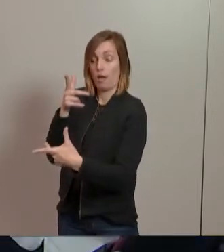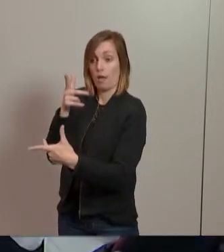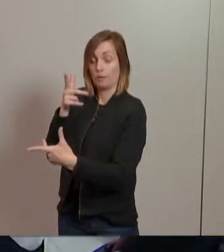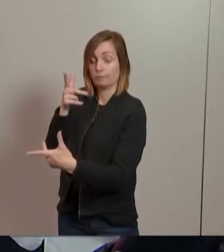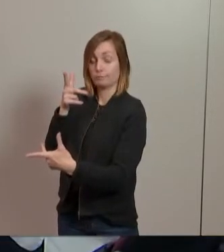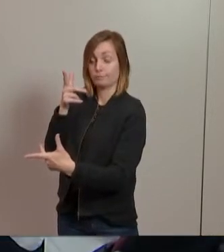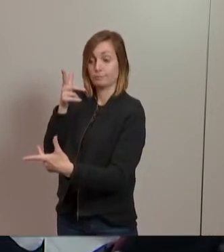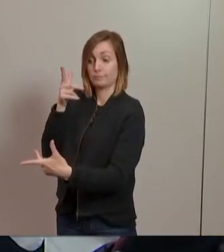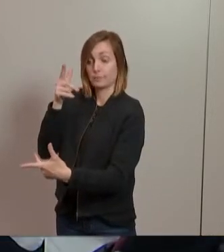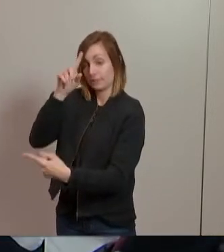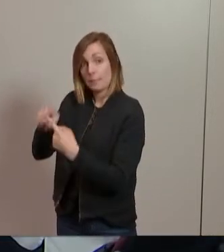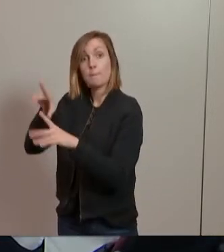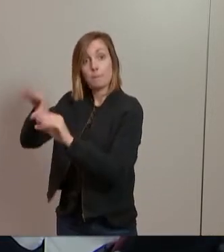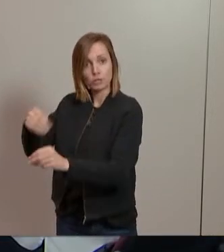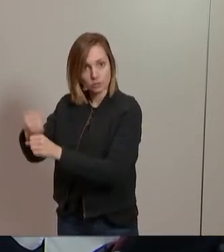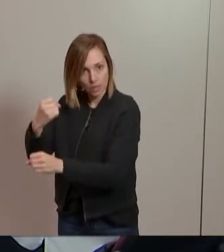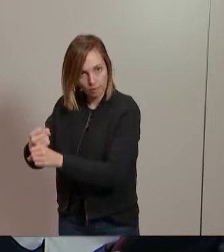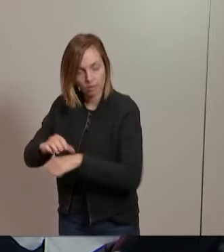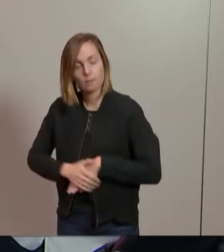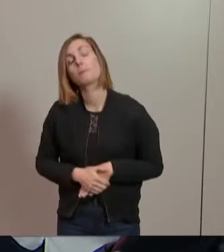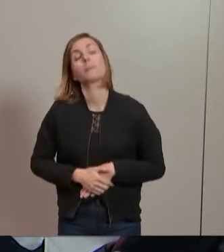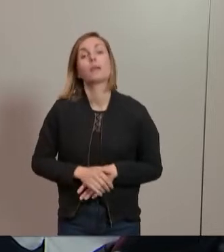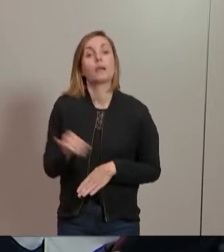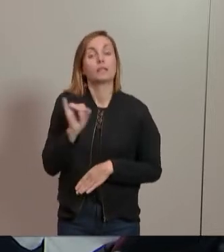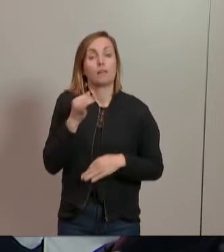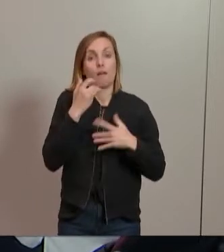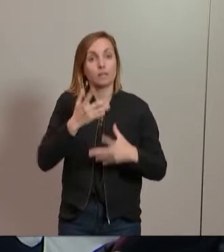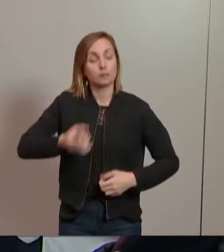Merci. Y a-t-il une intervention concernant cette délibération ?